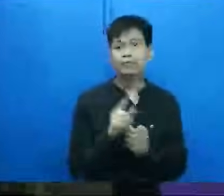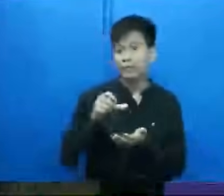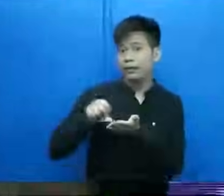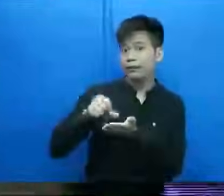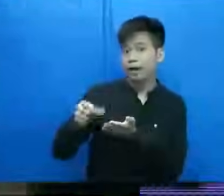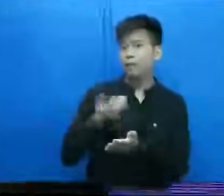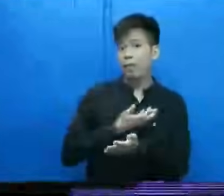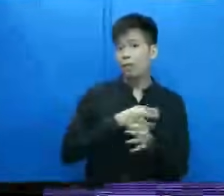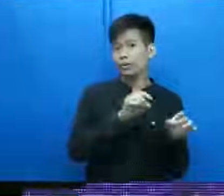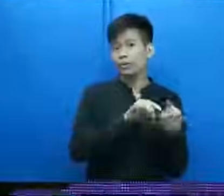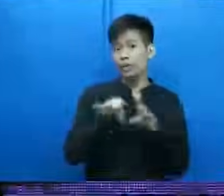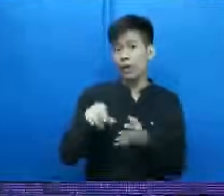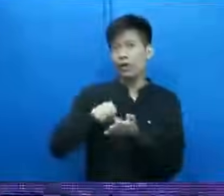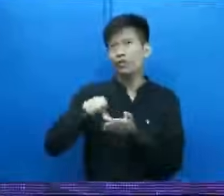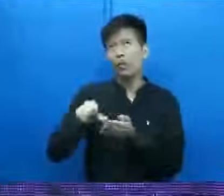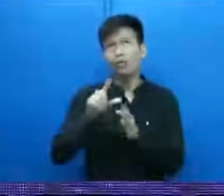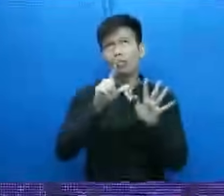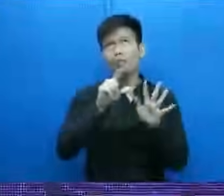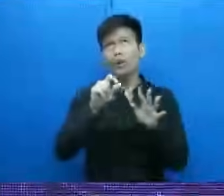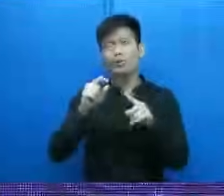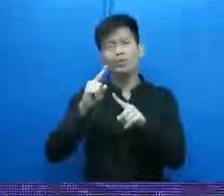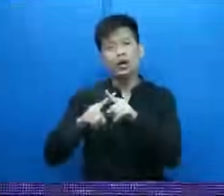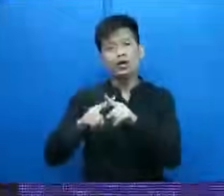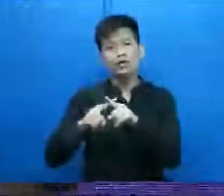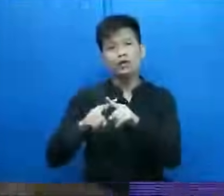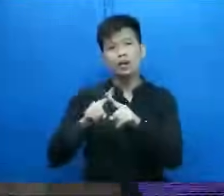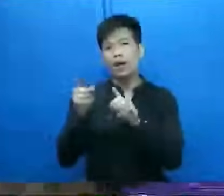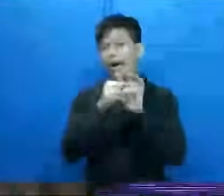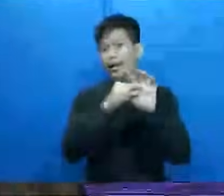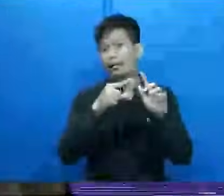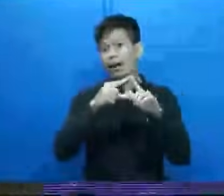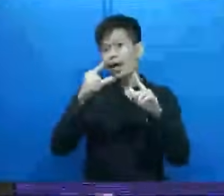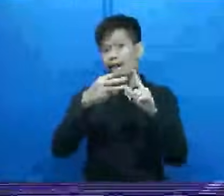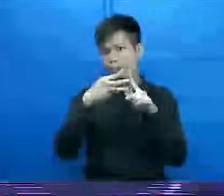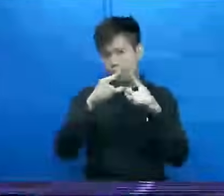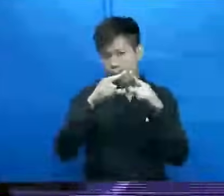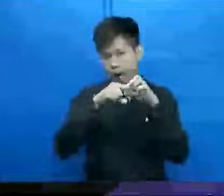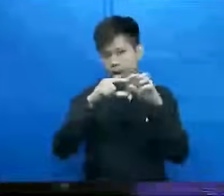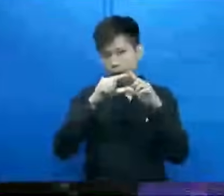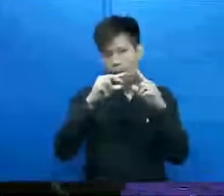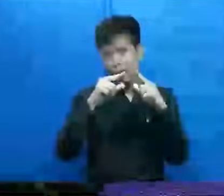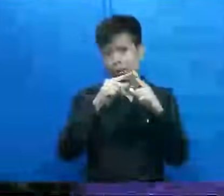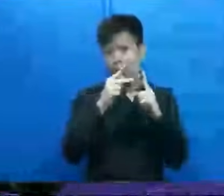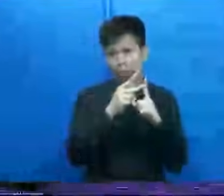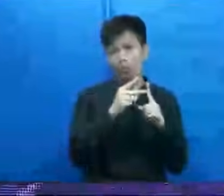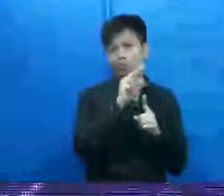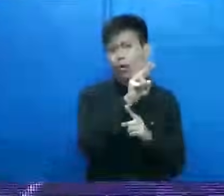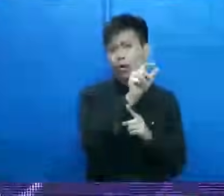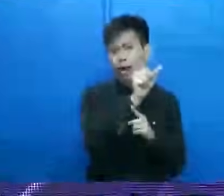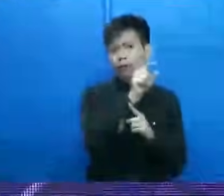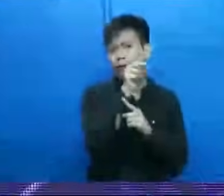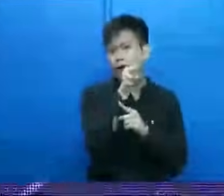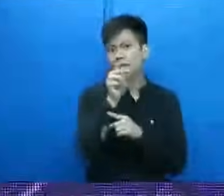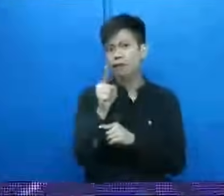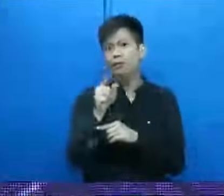nih. Infak itu minimal 700 kali lipat. Kata Ustadz ayatnya Al-Baqarah 261. Setiap infak satu, dilipat gandakan